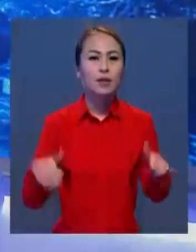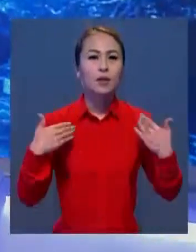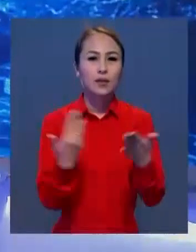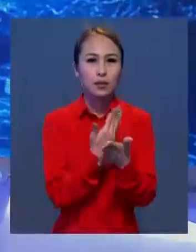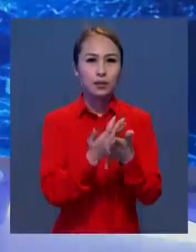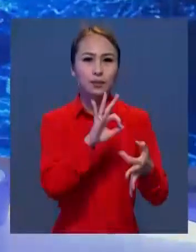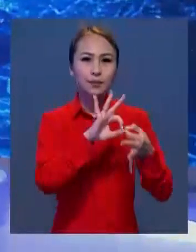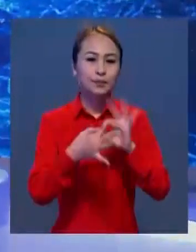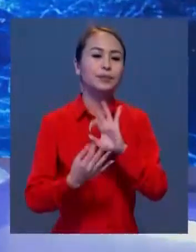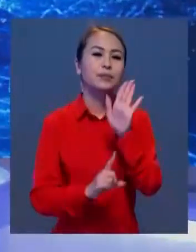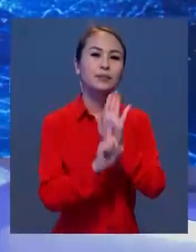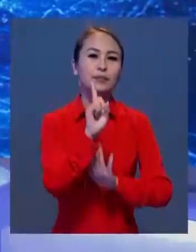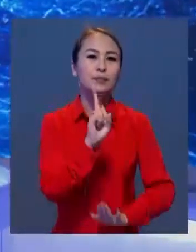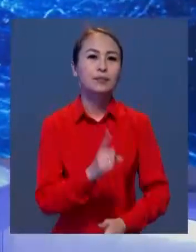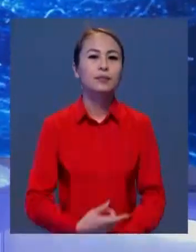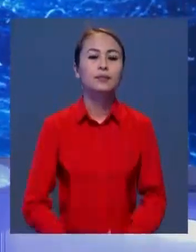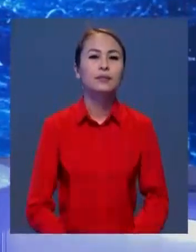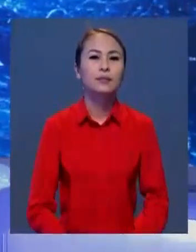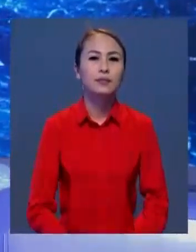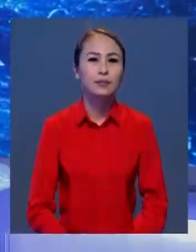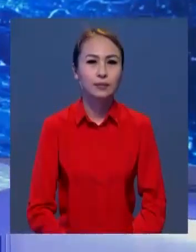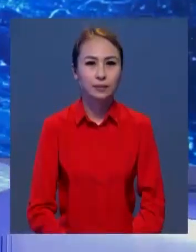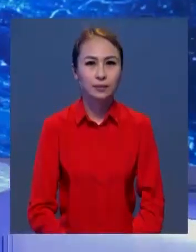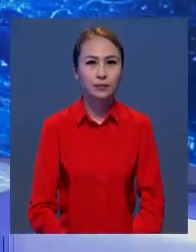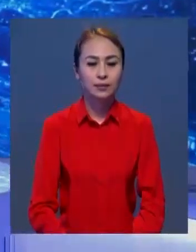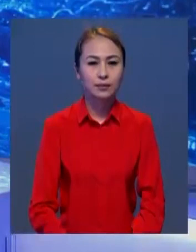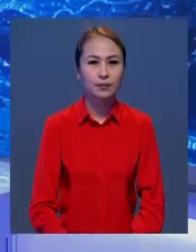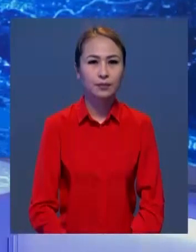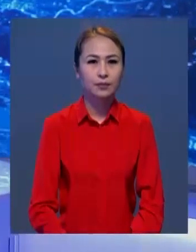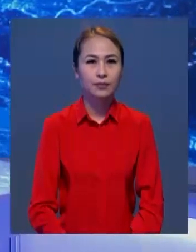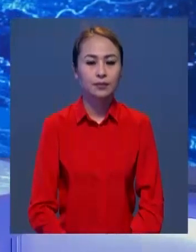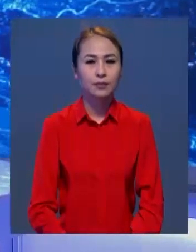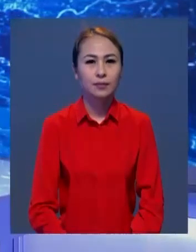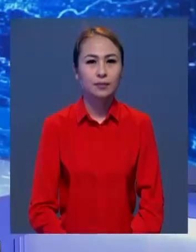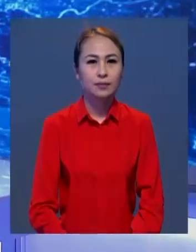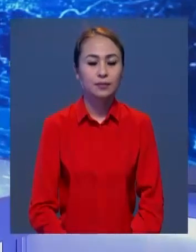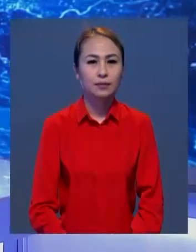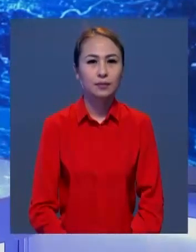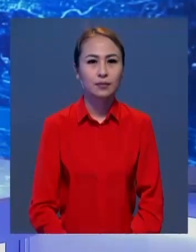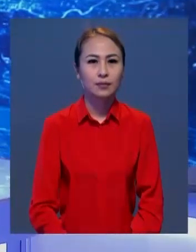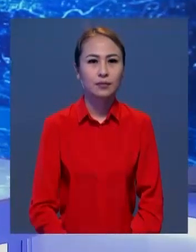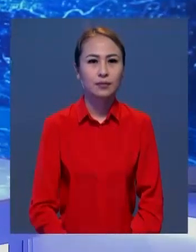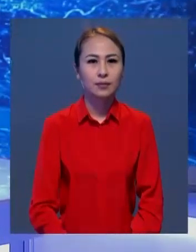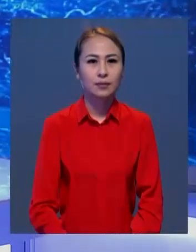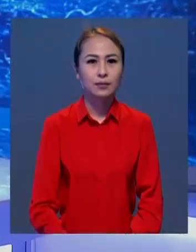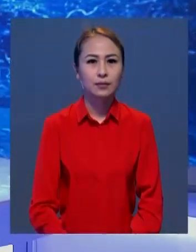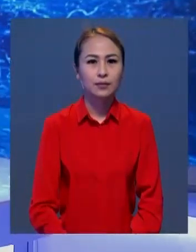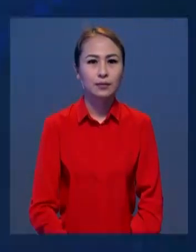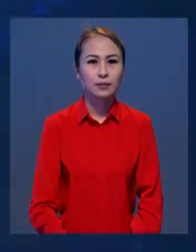Армысыздар, құрметті көрімен, басты ақпараттық арнада жаңалықтар. Сіздермен бірге Динара Кунафина, Сурд аудармада Жанбота Сарсенбаева.